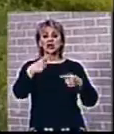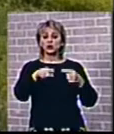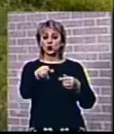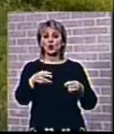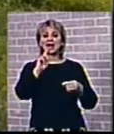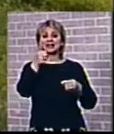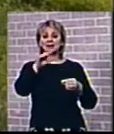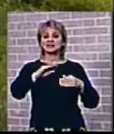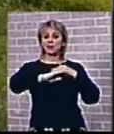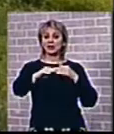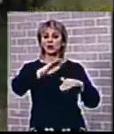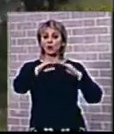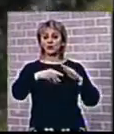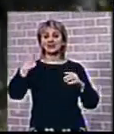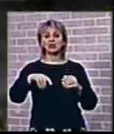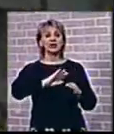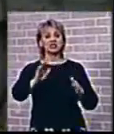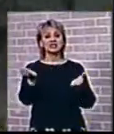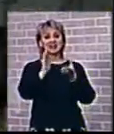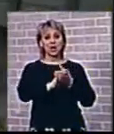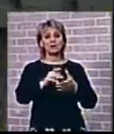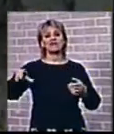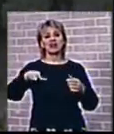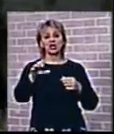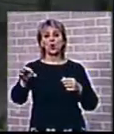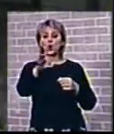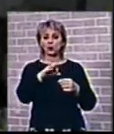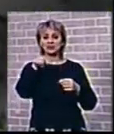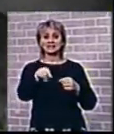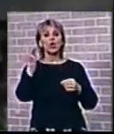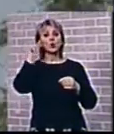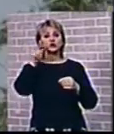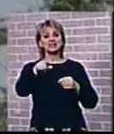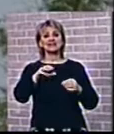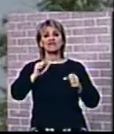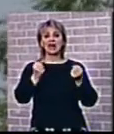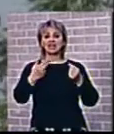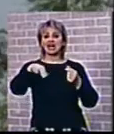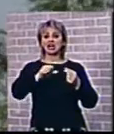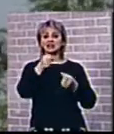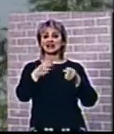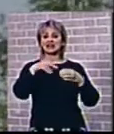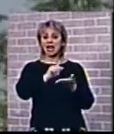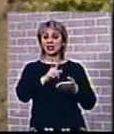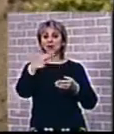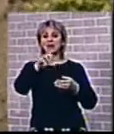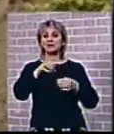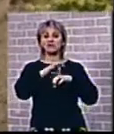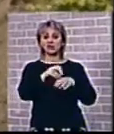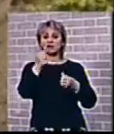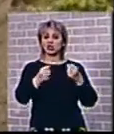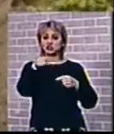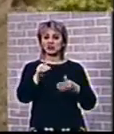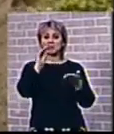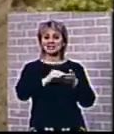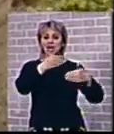Кадамовском полигоне под Новочеркасском, а на незнакомом в Волгоградской области. На учениях водители танков и БМП тренировали вождение и постановку машин